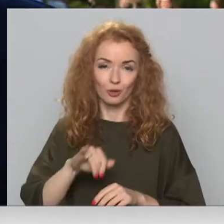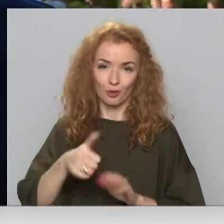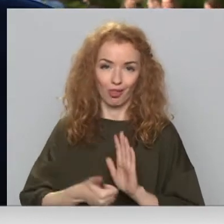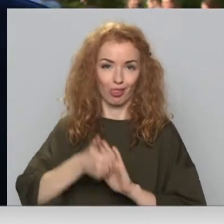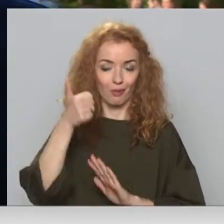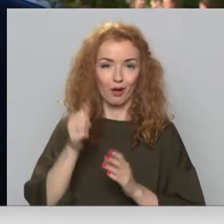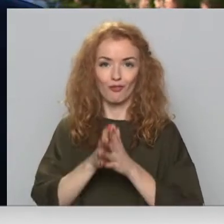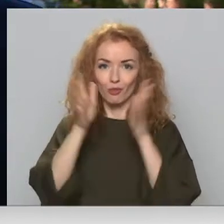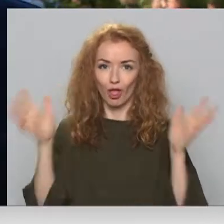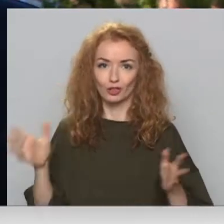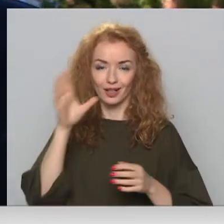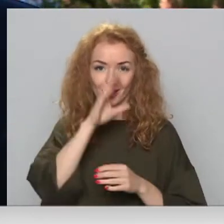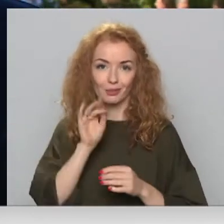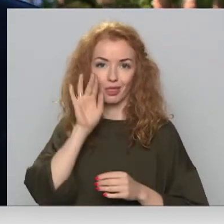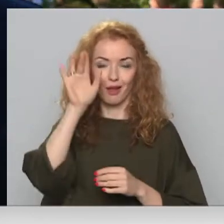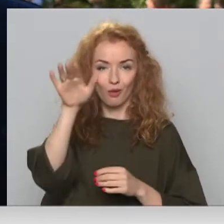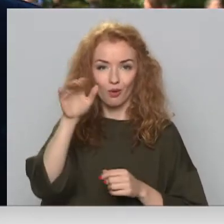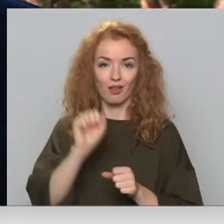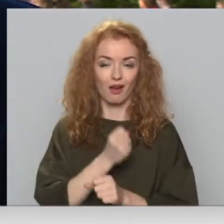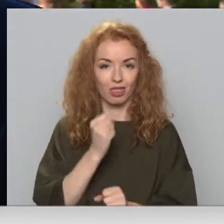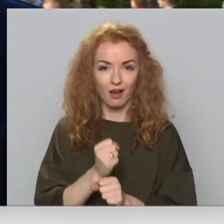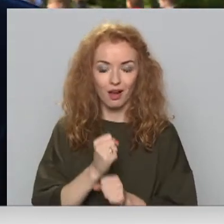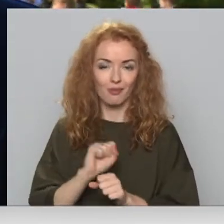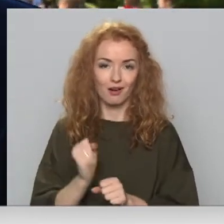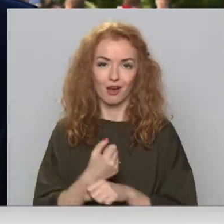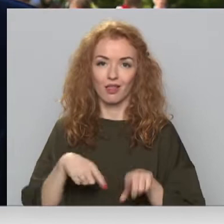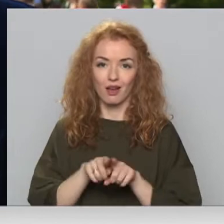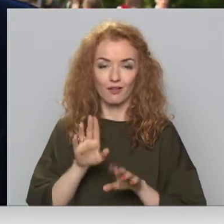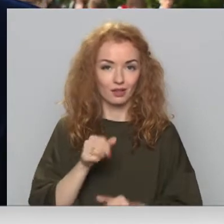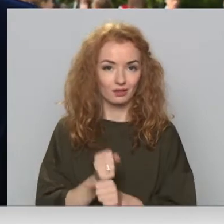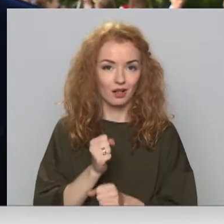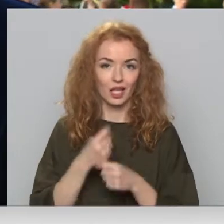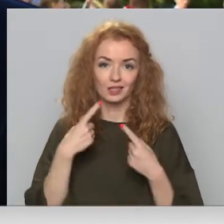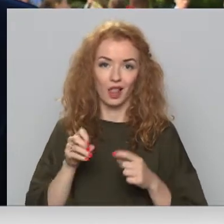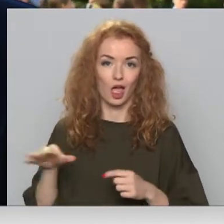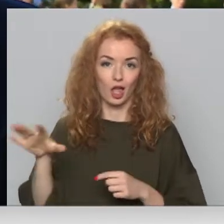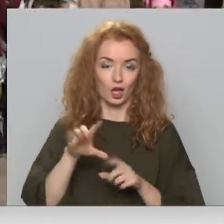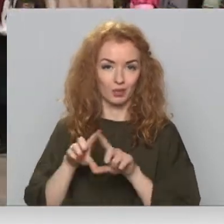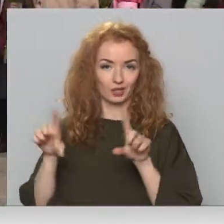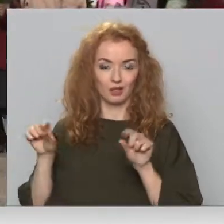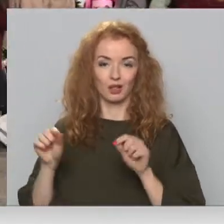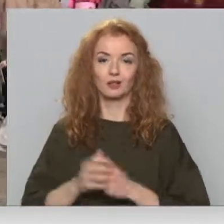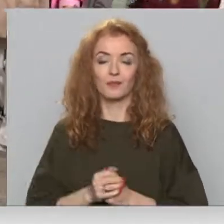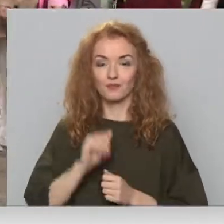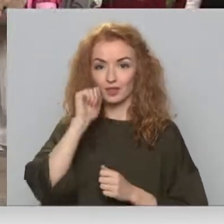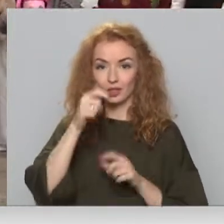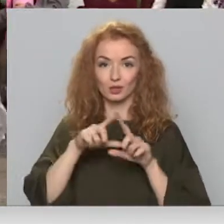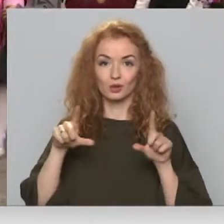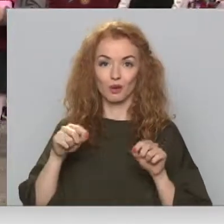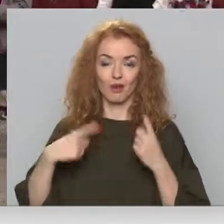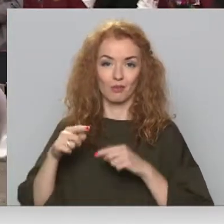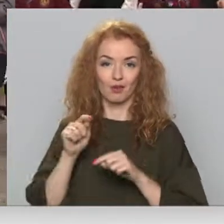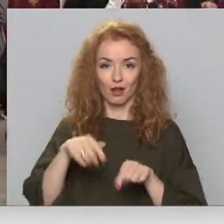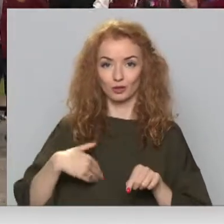tev arī pavēr plašākas iespējas nākotnē, gan darba tirgū, gan arī tu vari strādāt citās Eiropas institūcijās. Jo rīt skolēni atgriezīsies